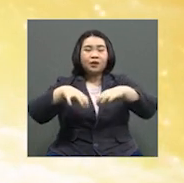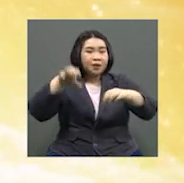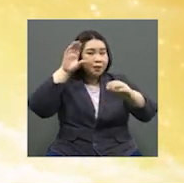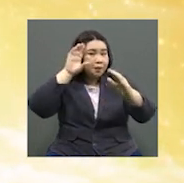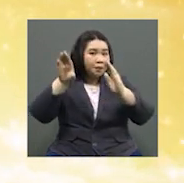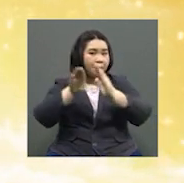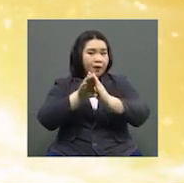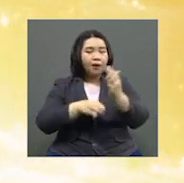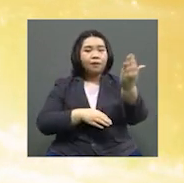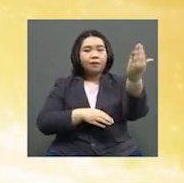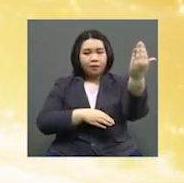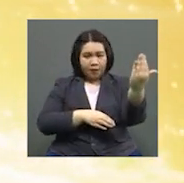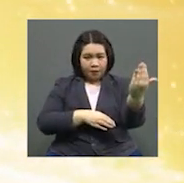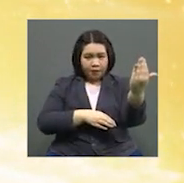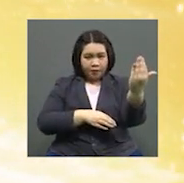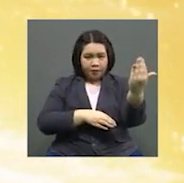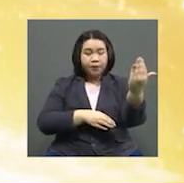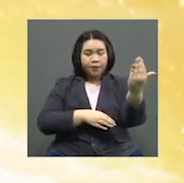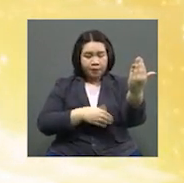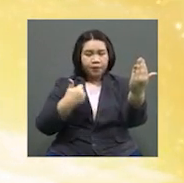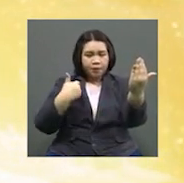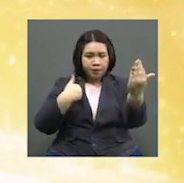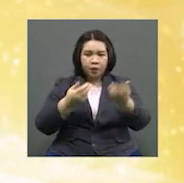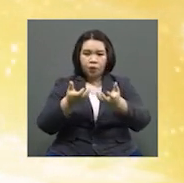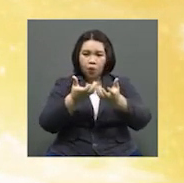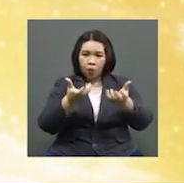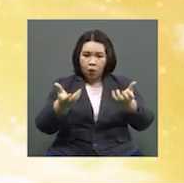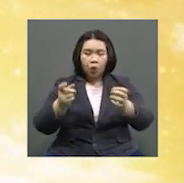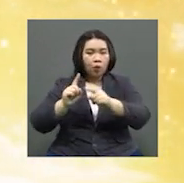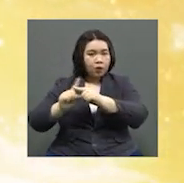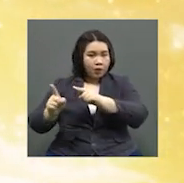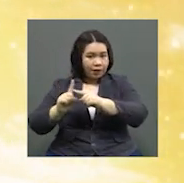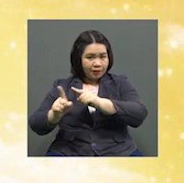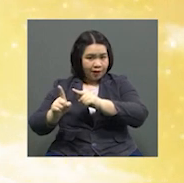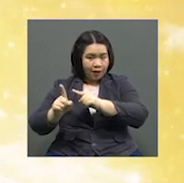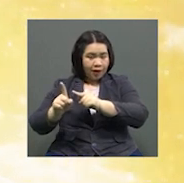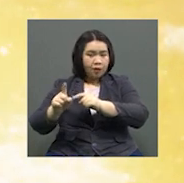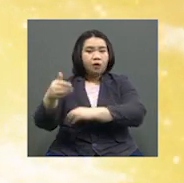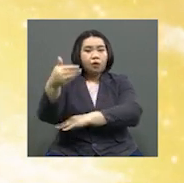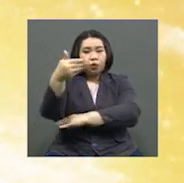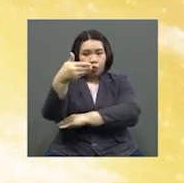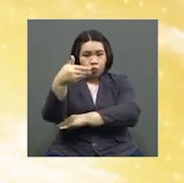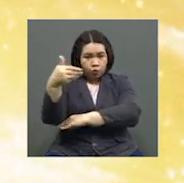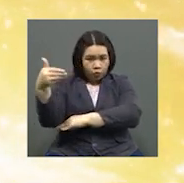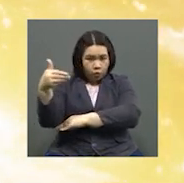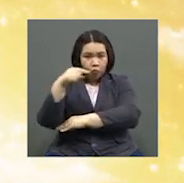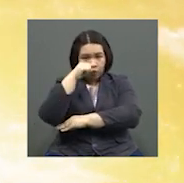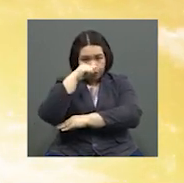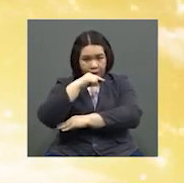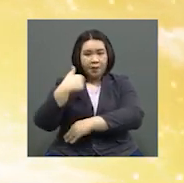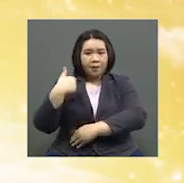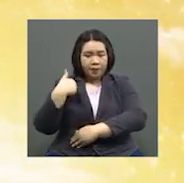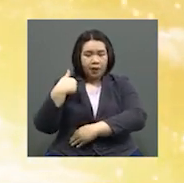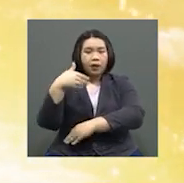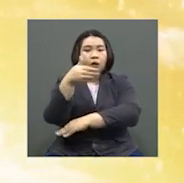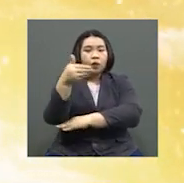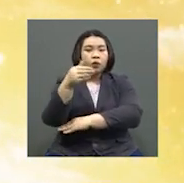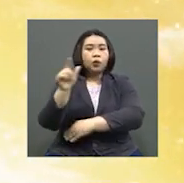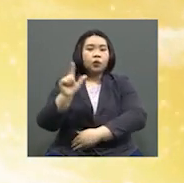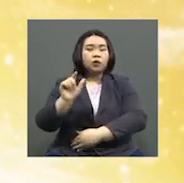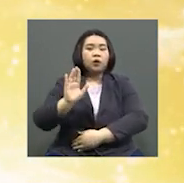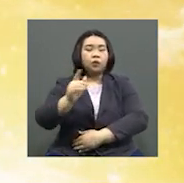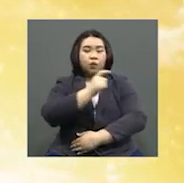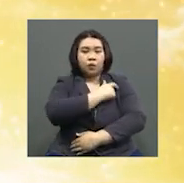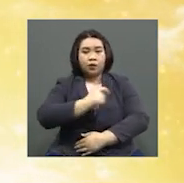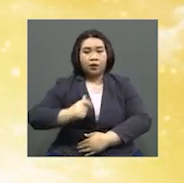ร่วมในกิจกรรมตลอดปีพุทธศักราช2567นะคะทางรัฐบาลก็ขอเชิญชวนหน่วย